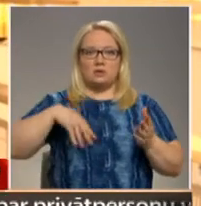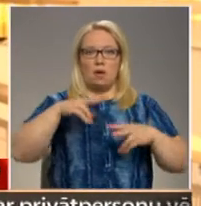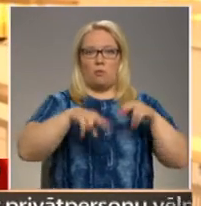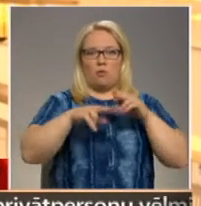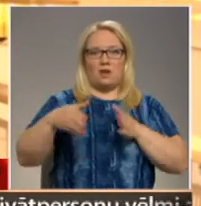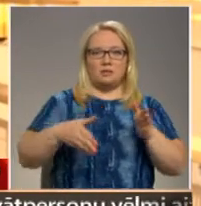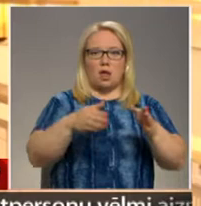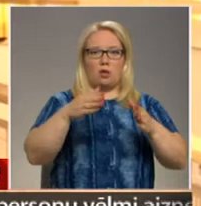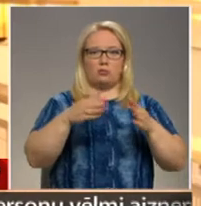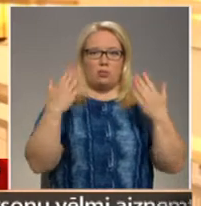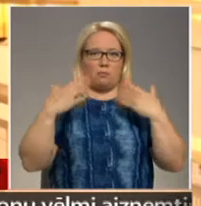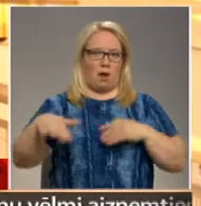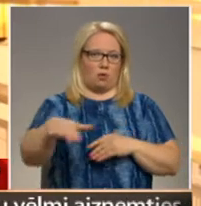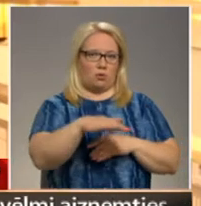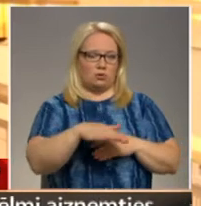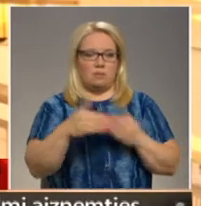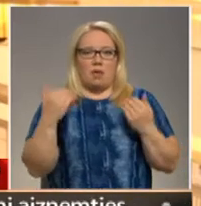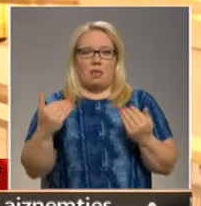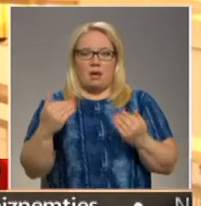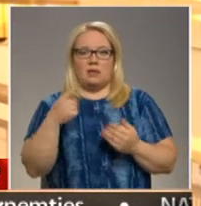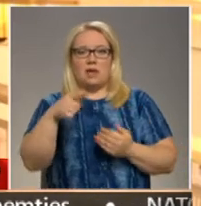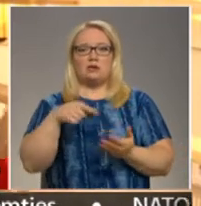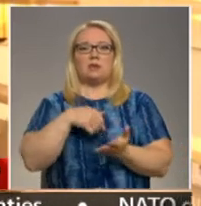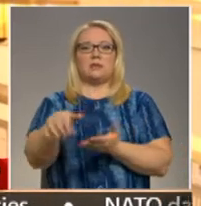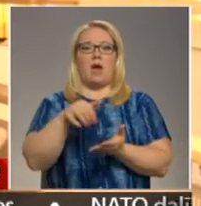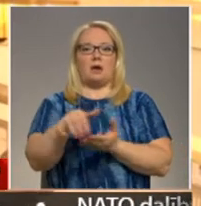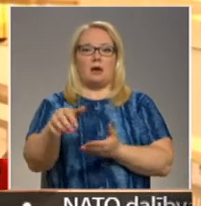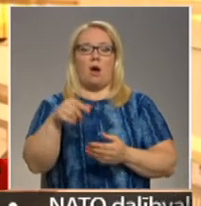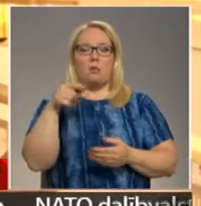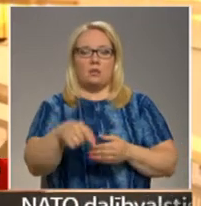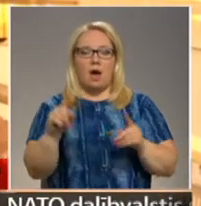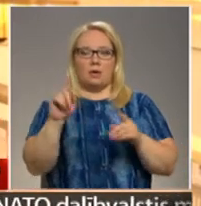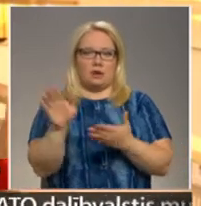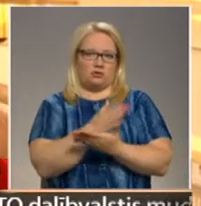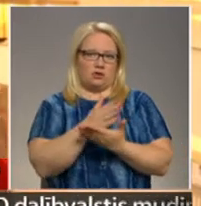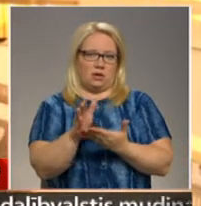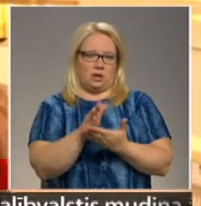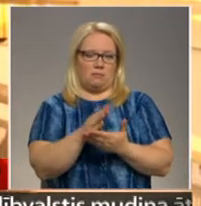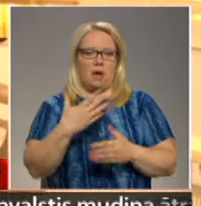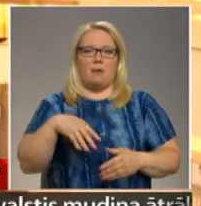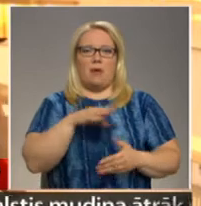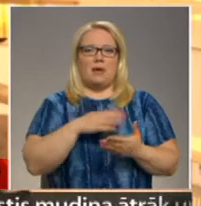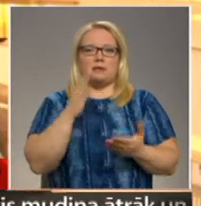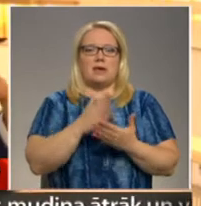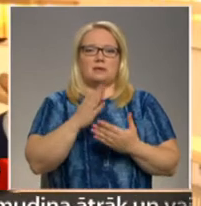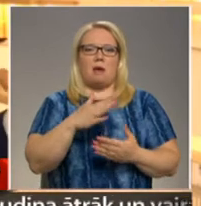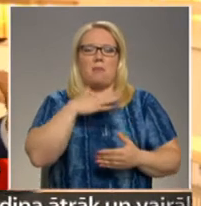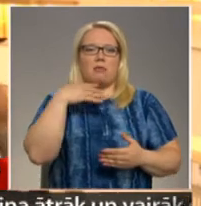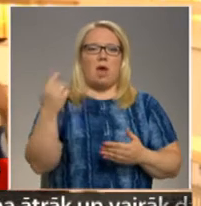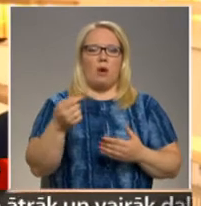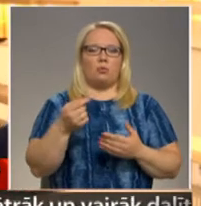tajā scenārijā pa šiem celiņiem un parkiem šie cilvēki staigās. Un tā ir tā lieta atšķirība. Jo mēs esam pārāk aizrāvušies, kā saka,